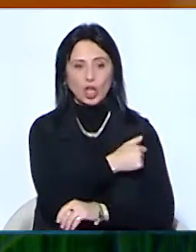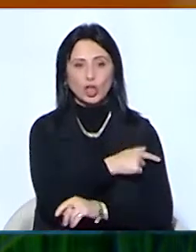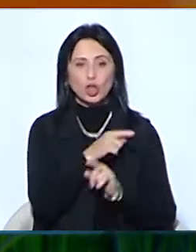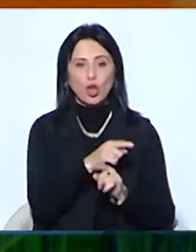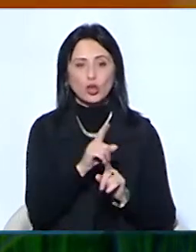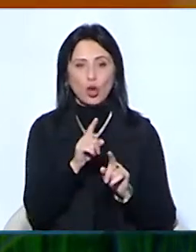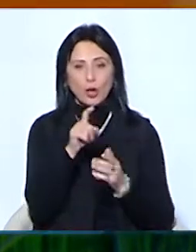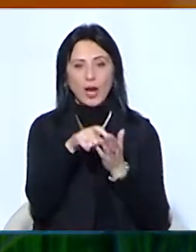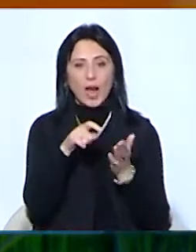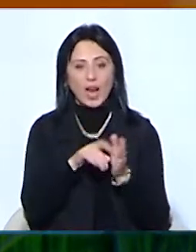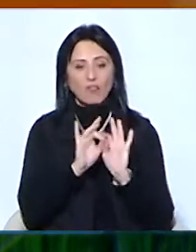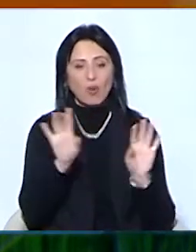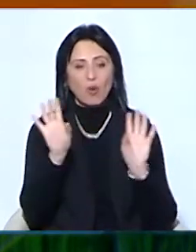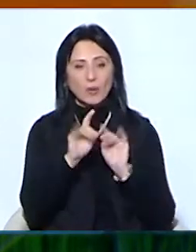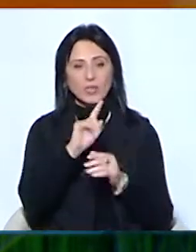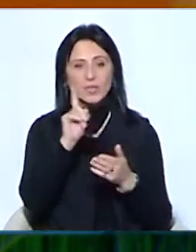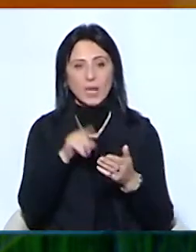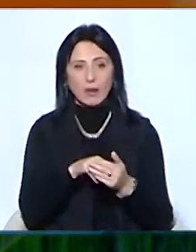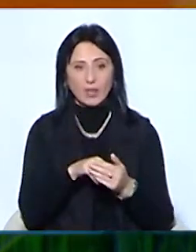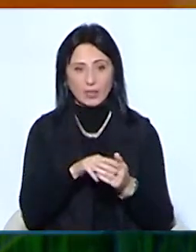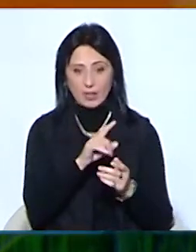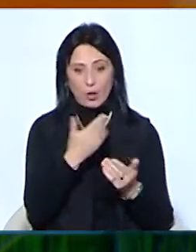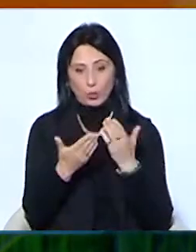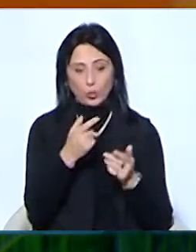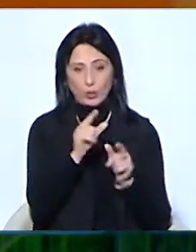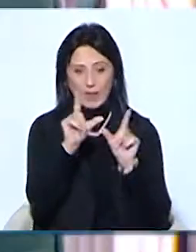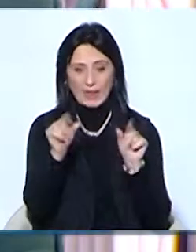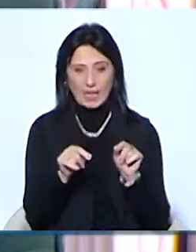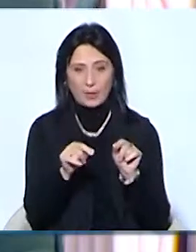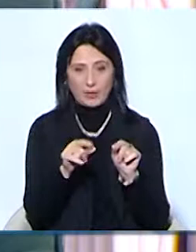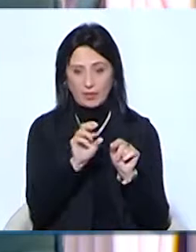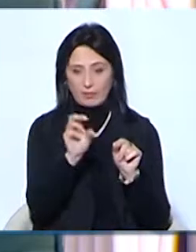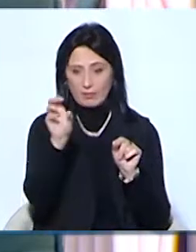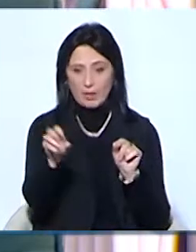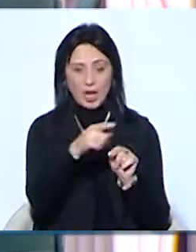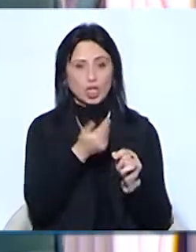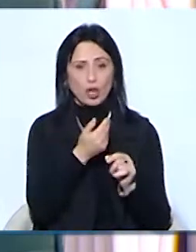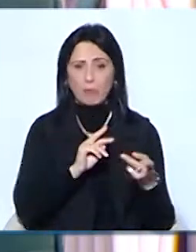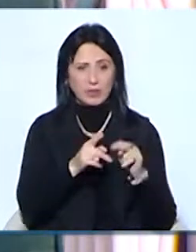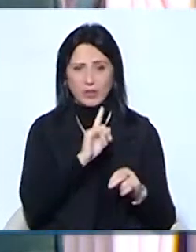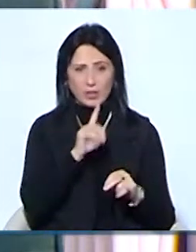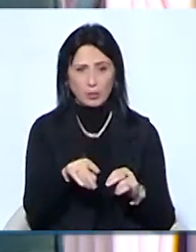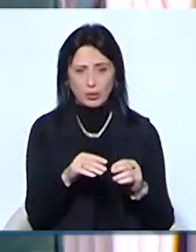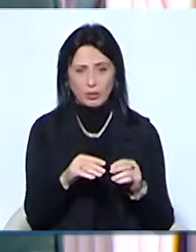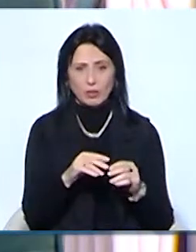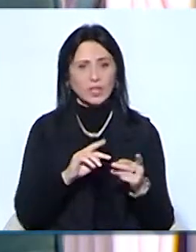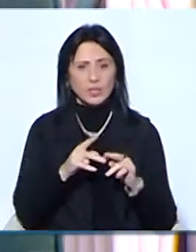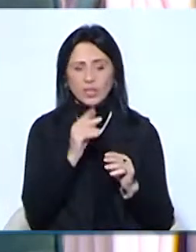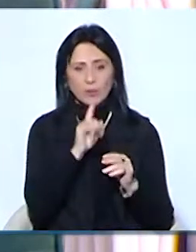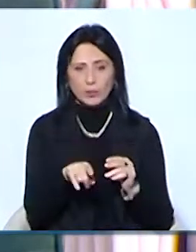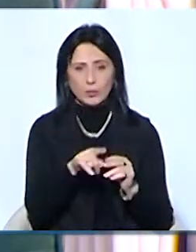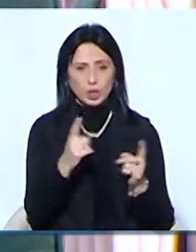დონორებში გარკვევა იმ საკითხის, რომ დონაციის შემდეგ მათი ცხოვრება პრაქტიკულად არ იცვლება. არ იცვლება,